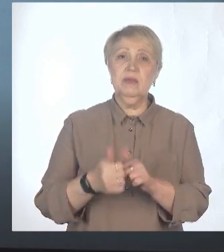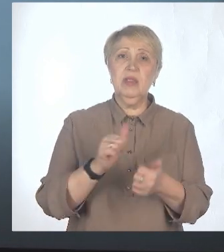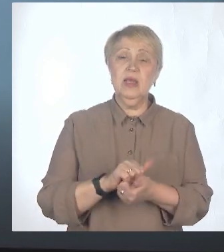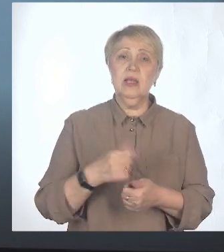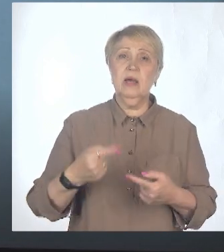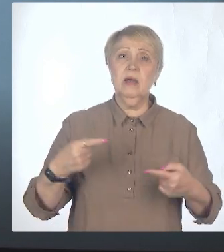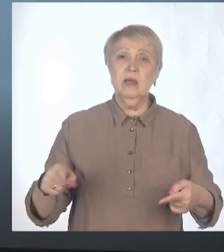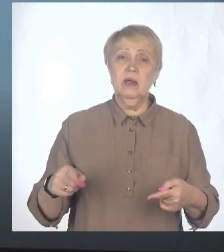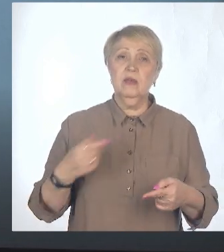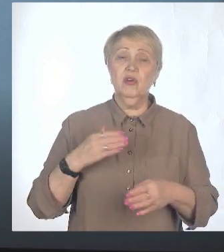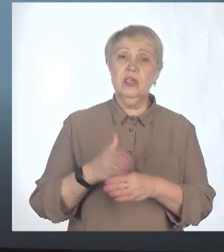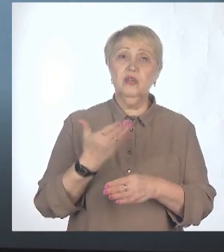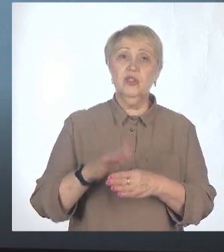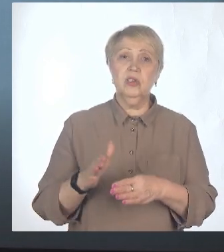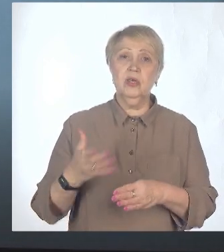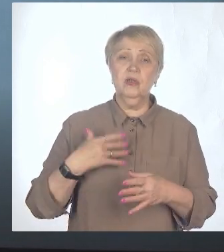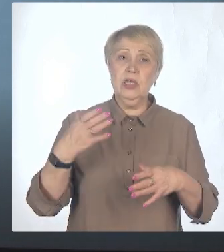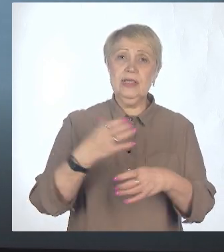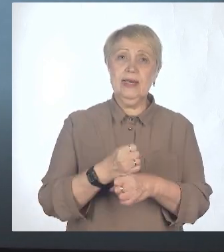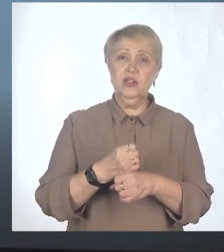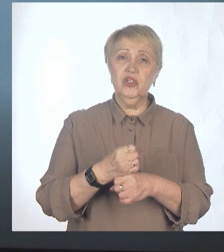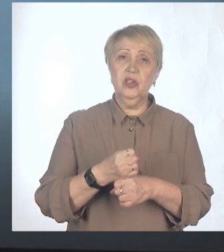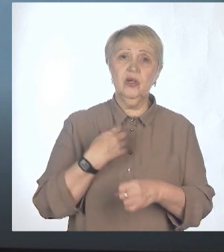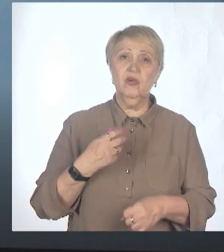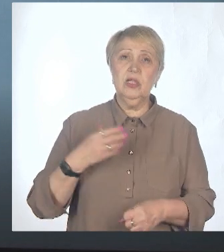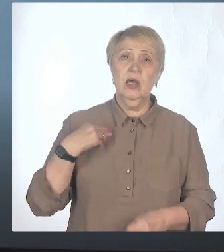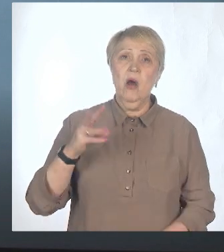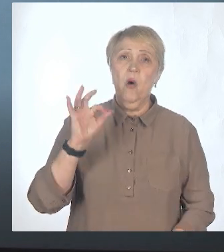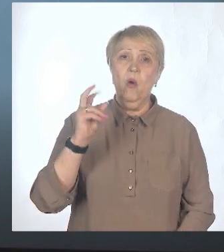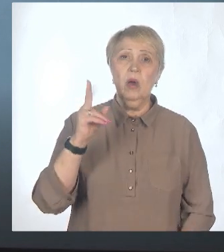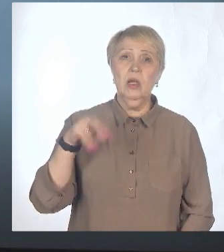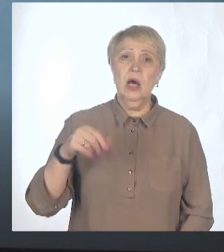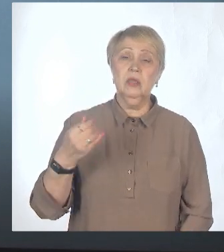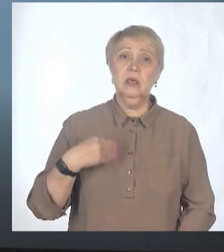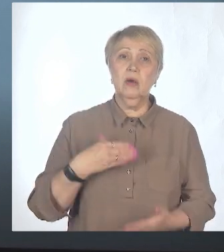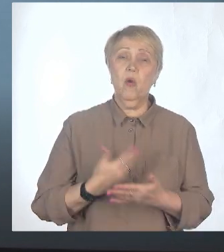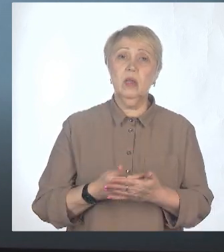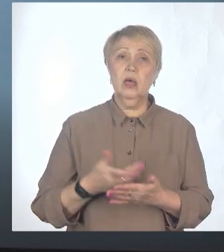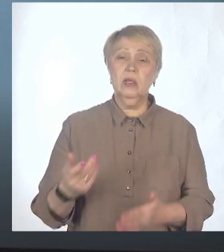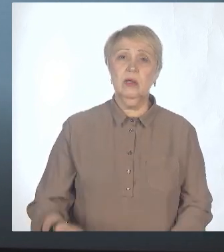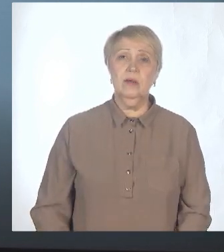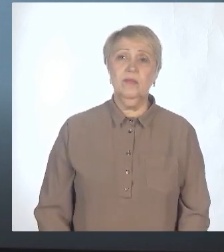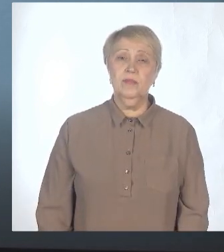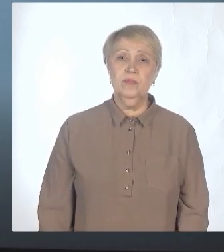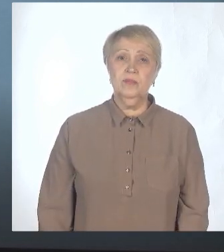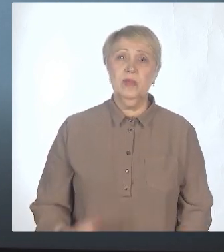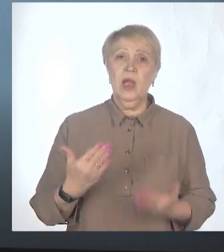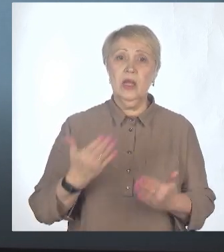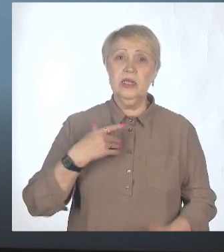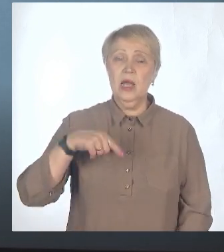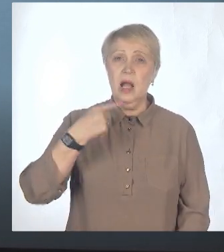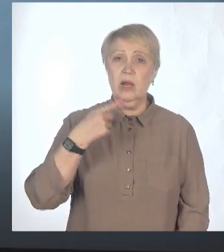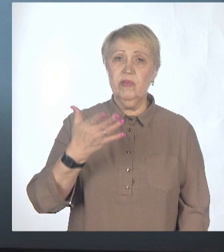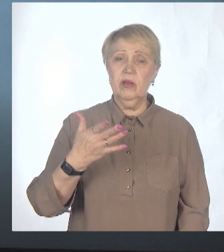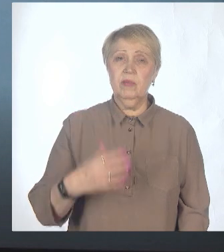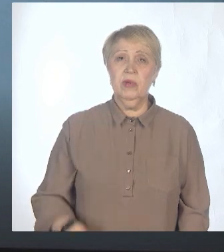сохранение, частичное, возможно, сокращение окладов, перераспределение обязанностей. Поэтому, если мы говорим про текущих сотрудников,